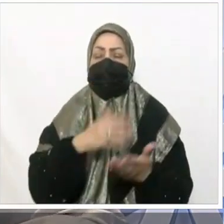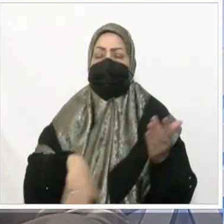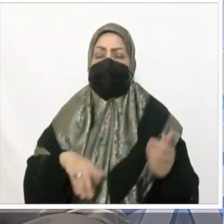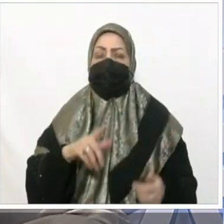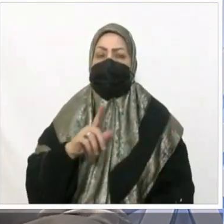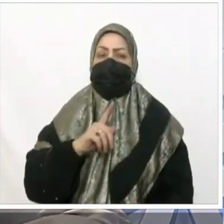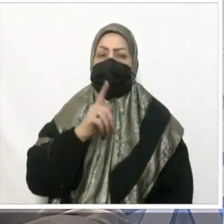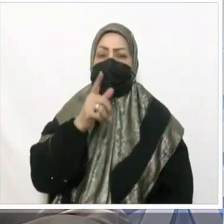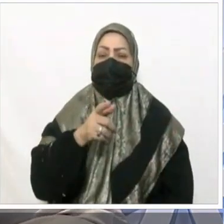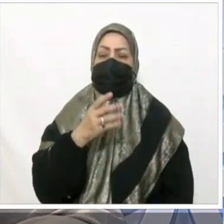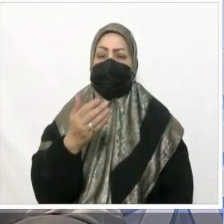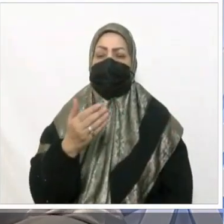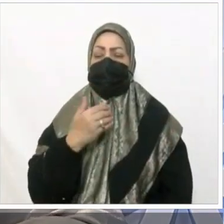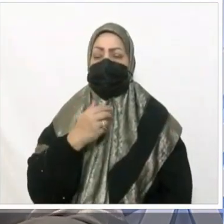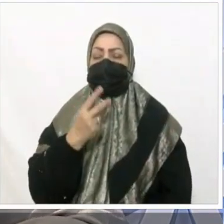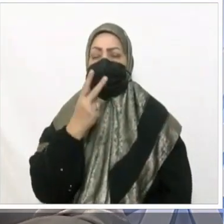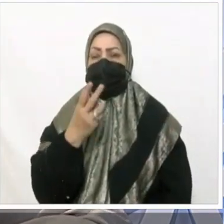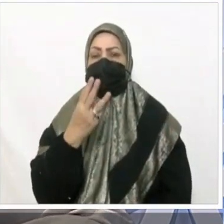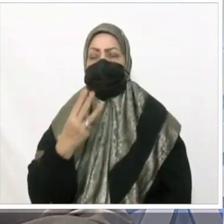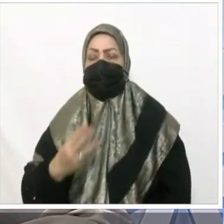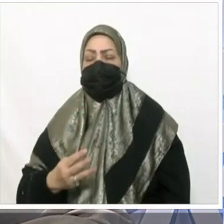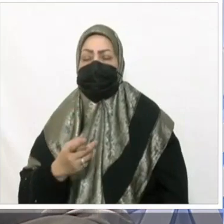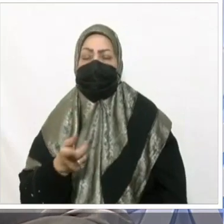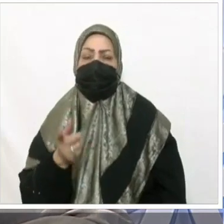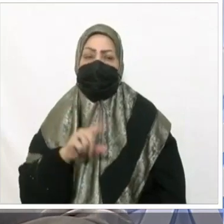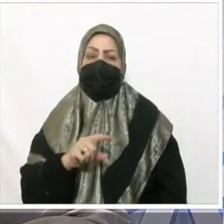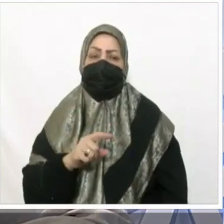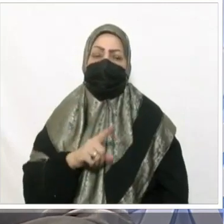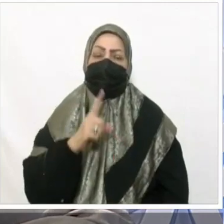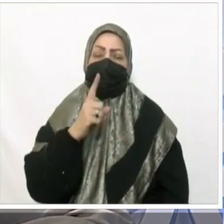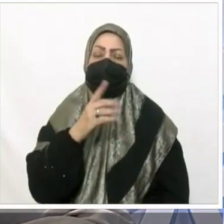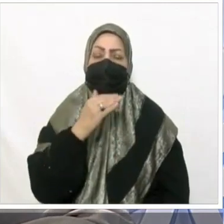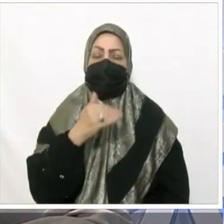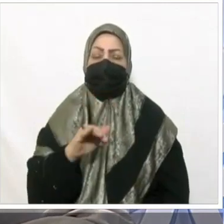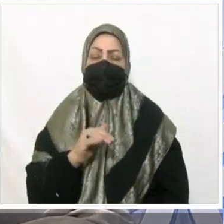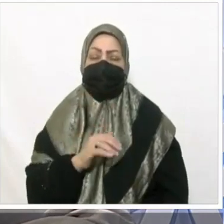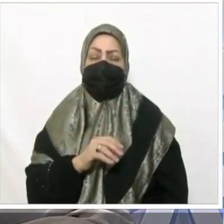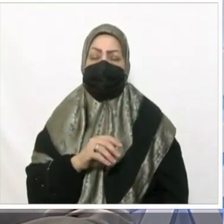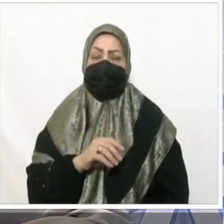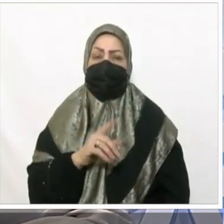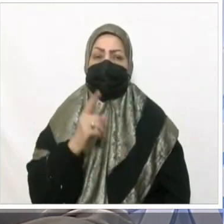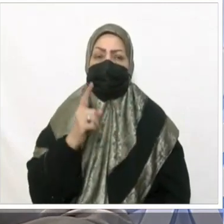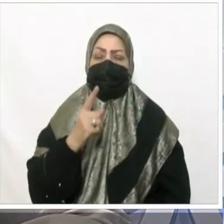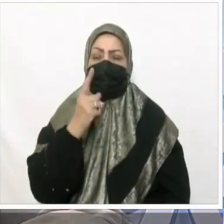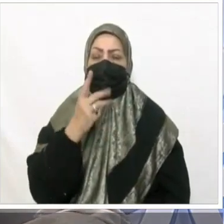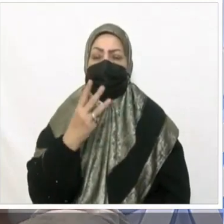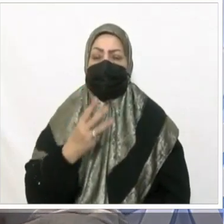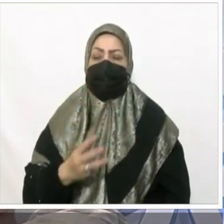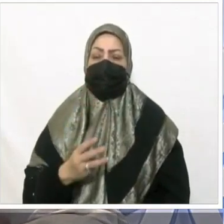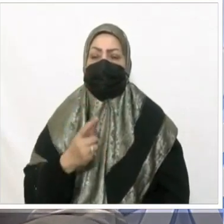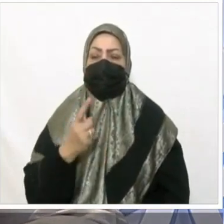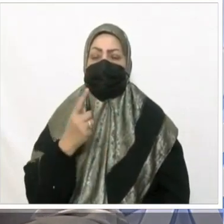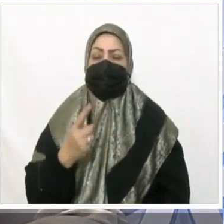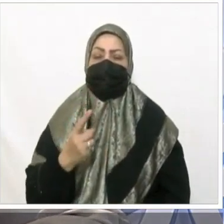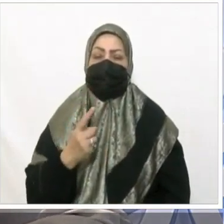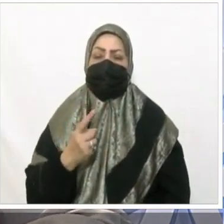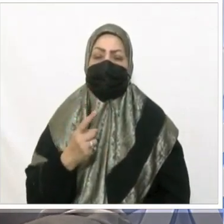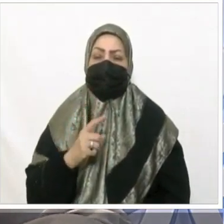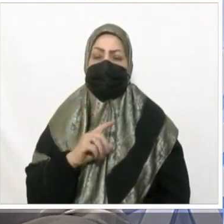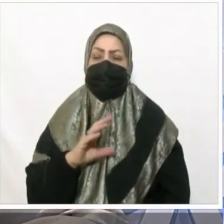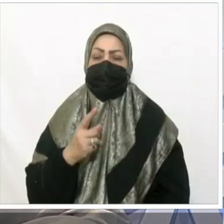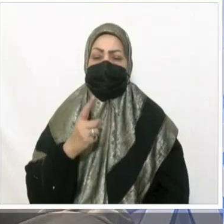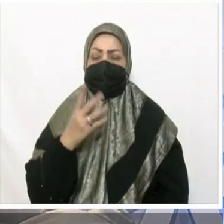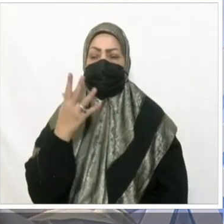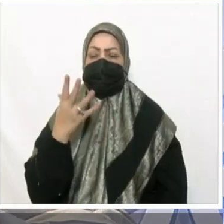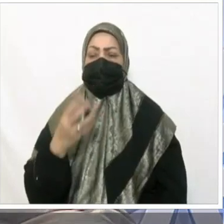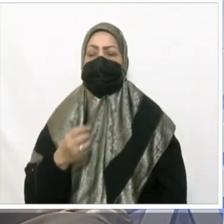فالشطر؟ قال لا. قال فالثلث؟ قال الثلث، والثلث كثير. ثم بين له النبي صلى الله عليه وسلم الحكمة،